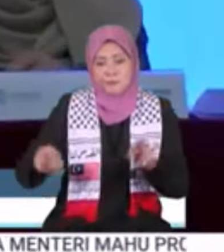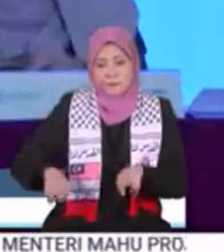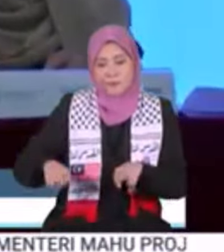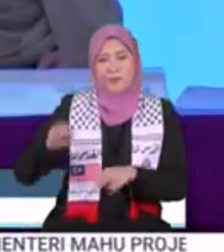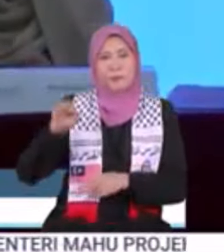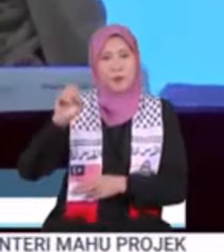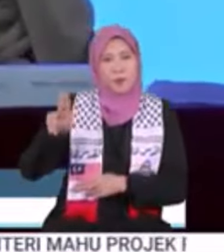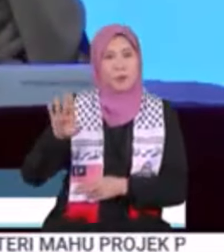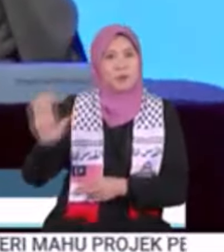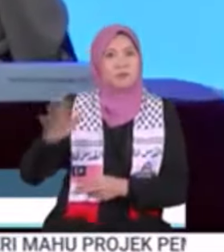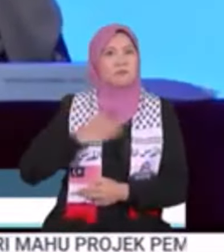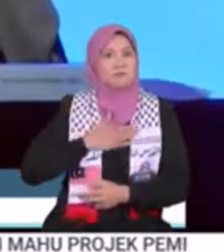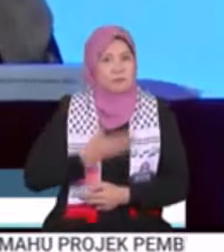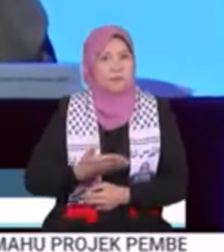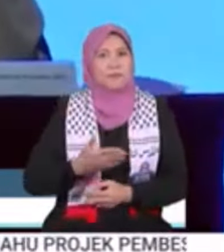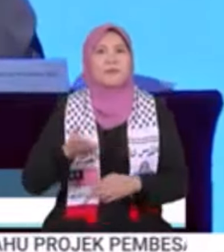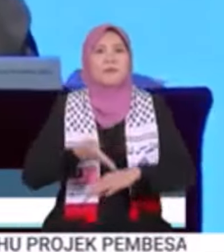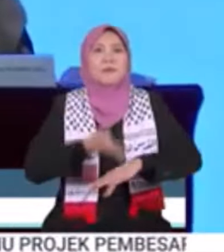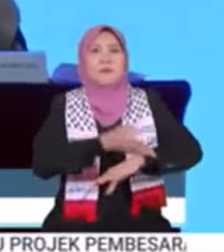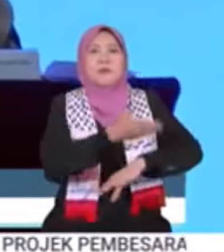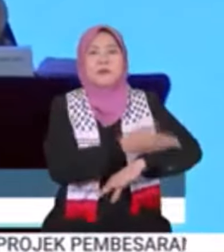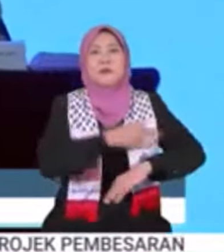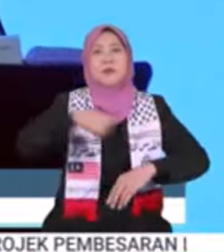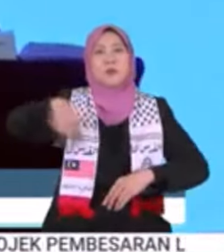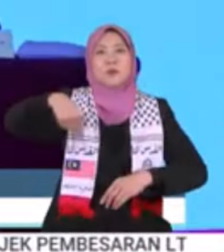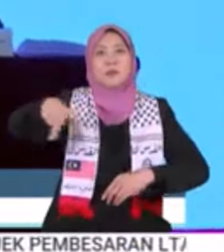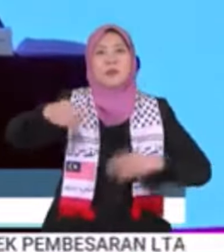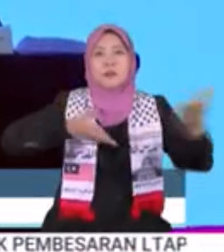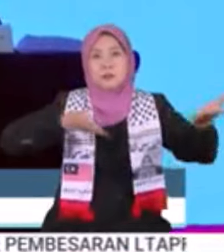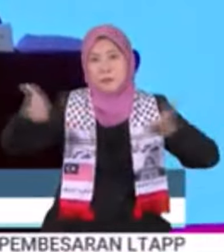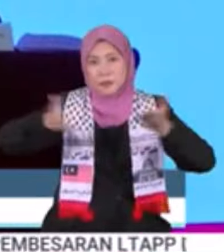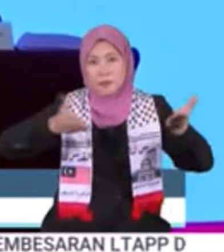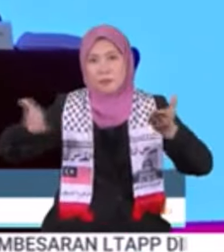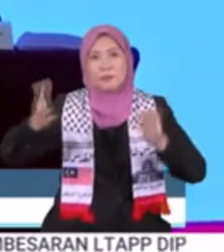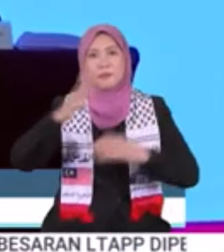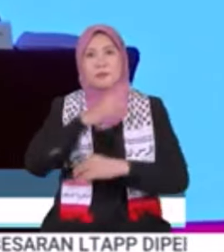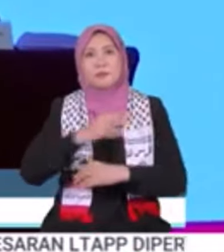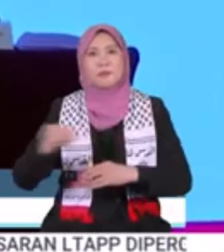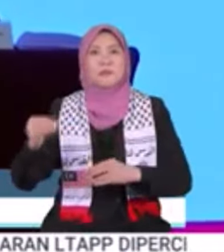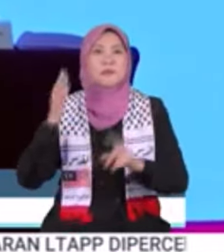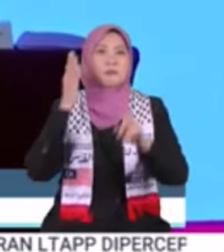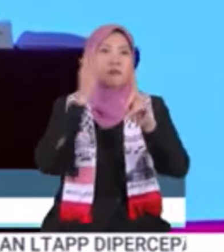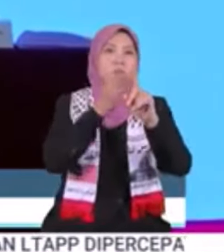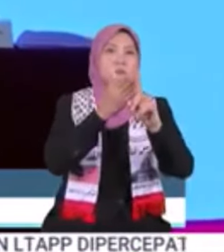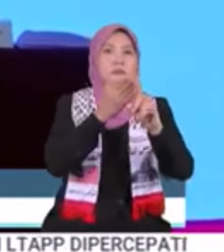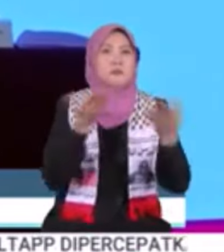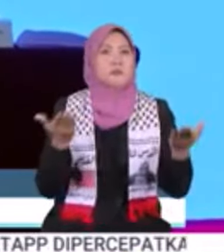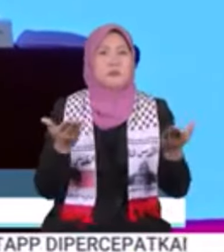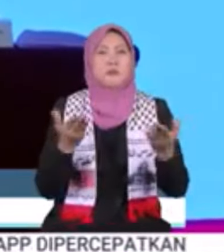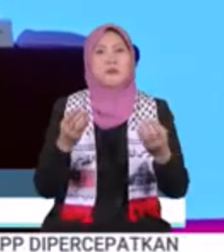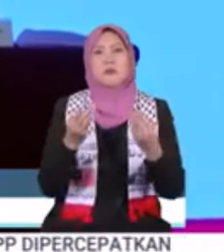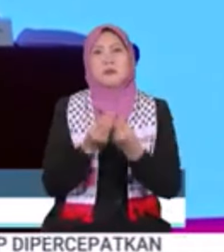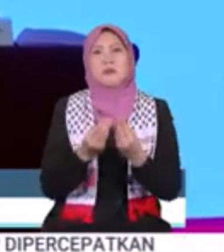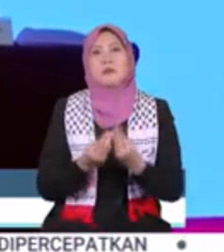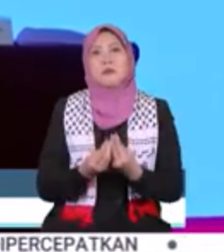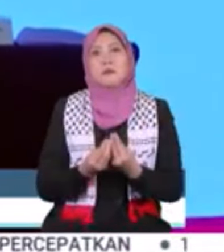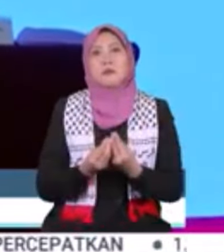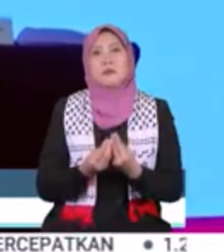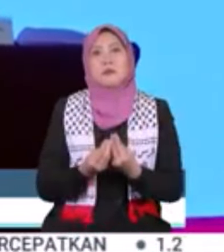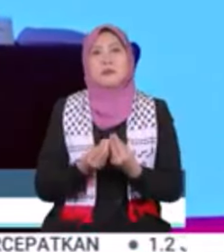terbabit pihaknya memberi komitmen untuk menambah baik mutu perkhidmatan sekaligus menyasarkan dapat